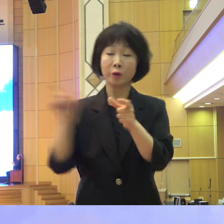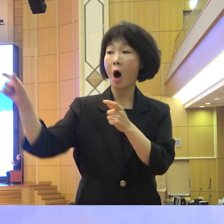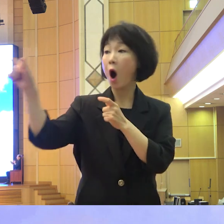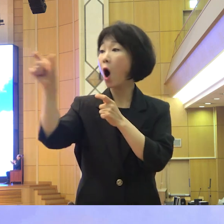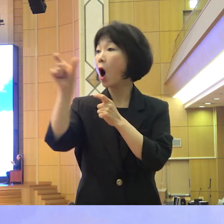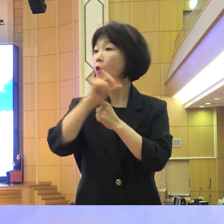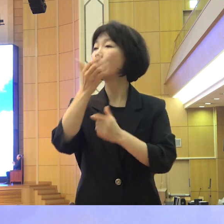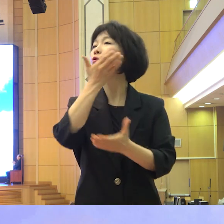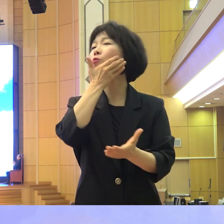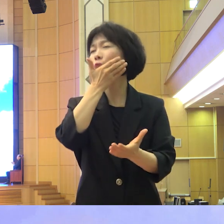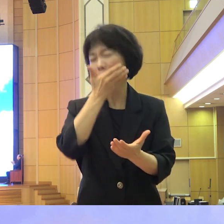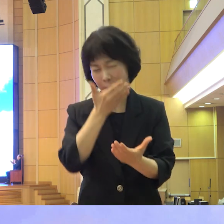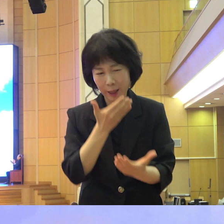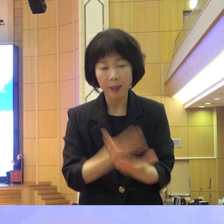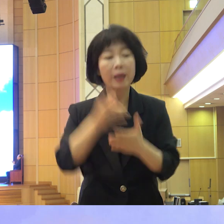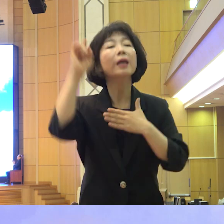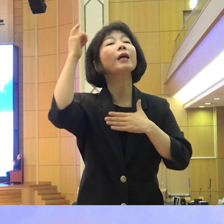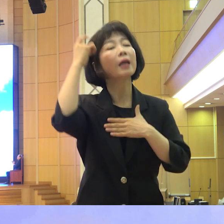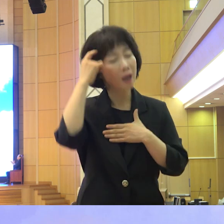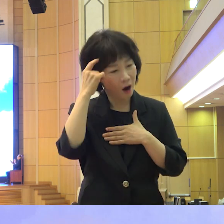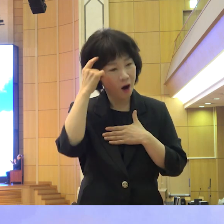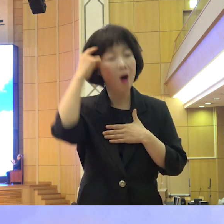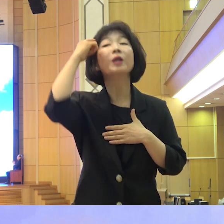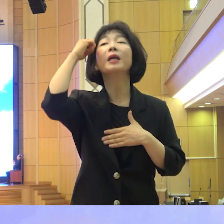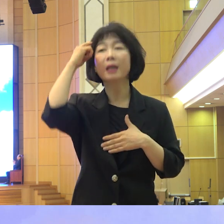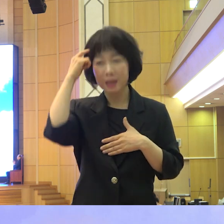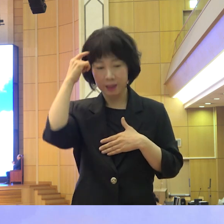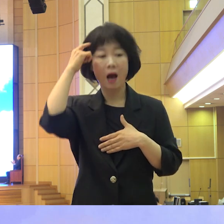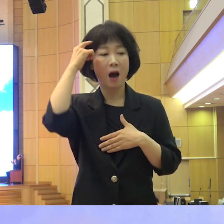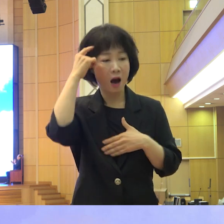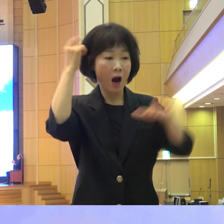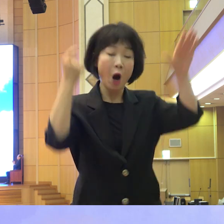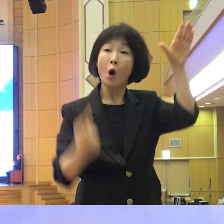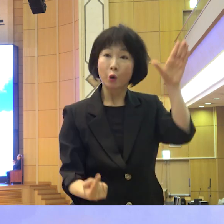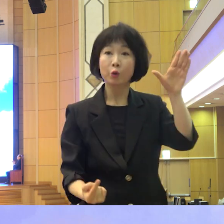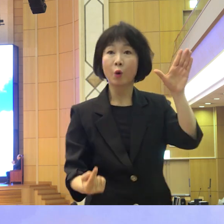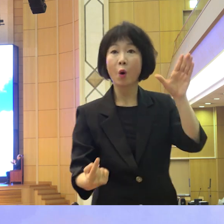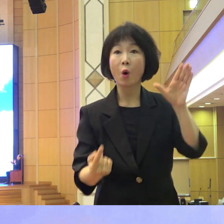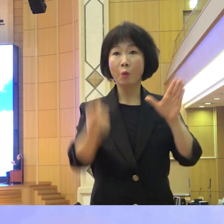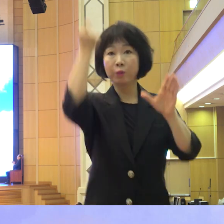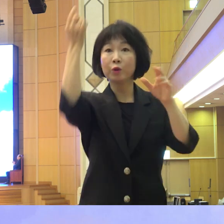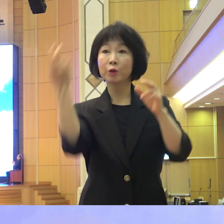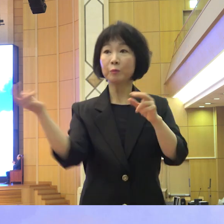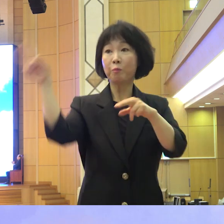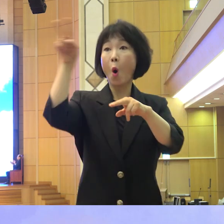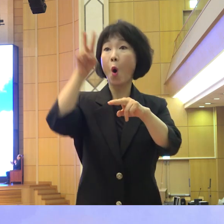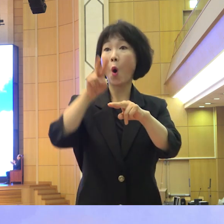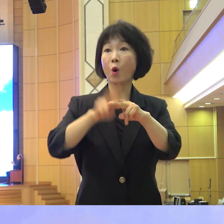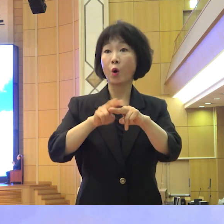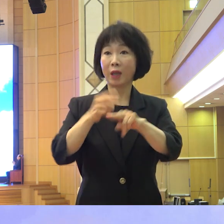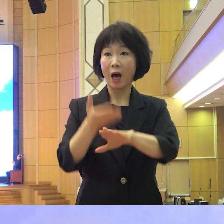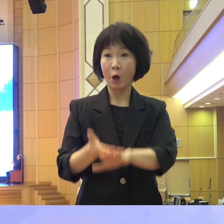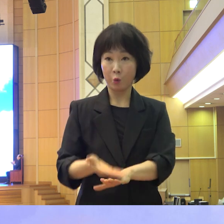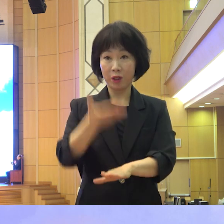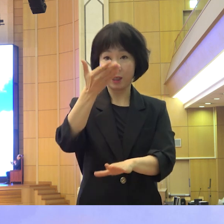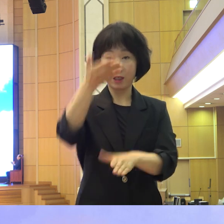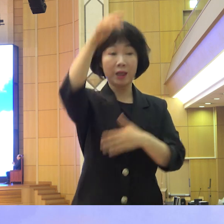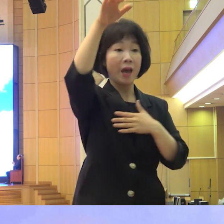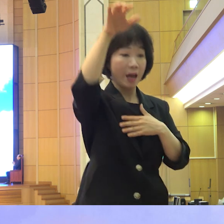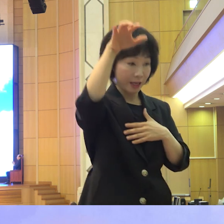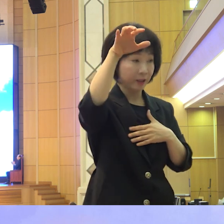연약할수록 더욱 귀히 여기사 높은